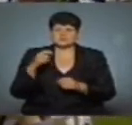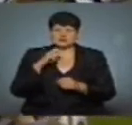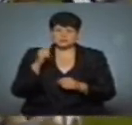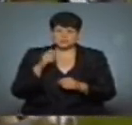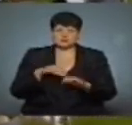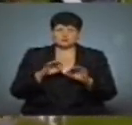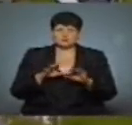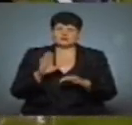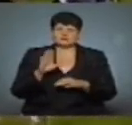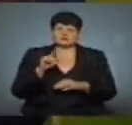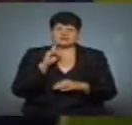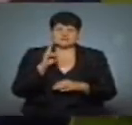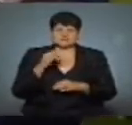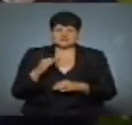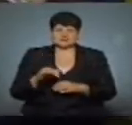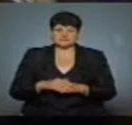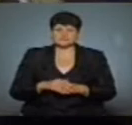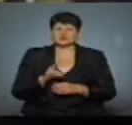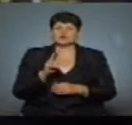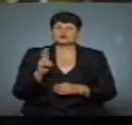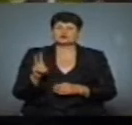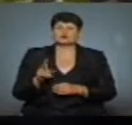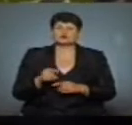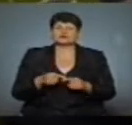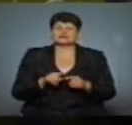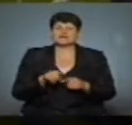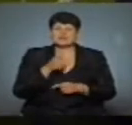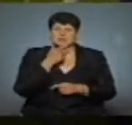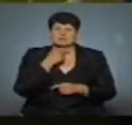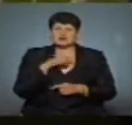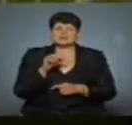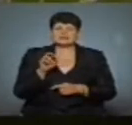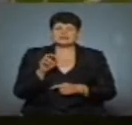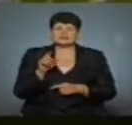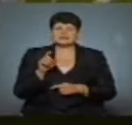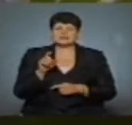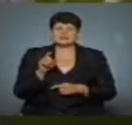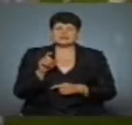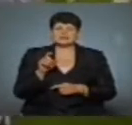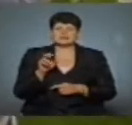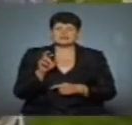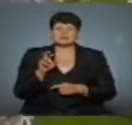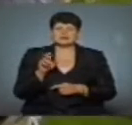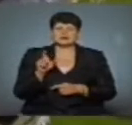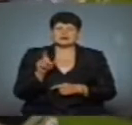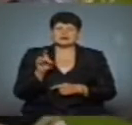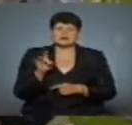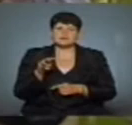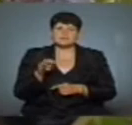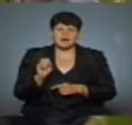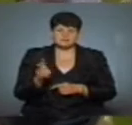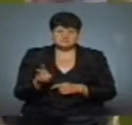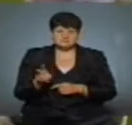прес-конференції прокоментував Володимир Зеленський. Хто такий пан Єрмак? Пан Єрмак з